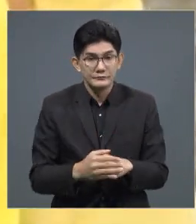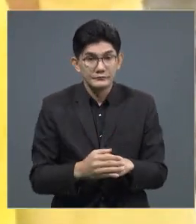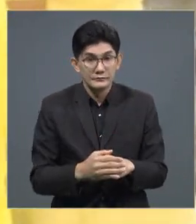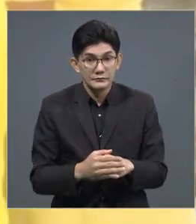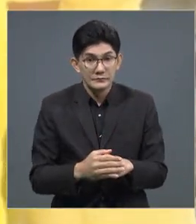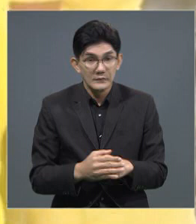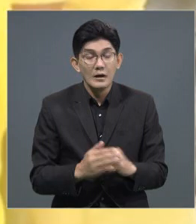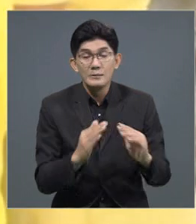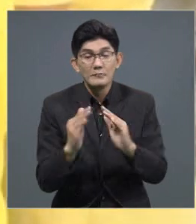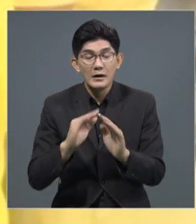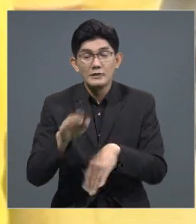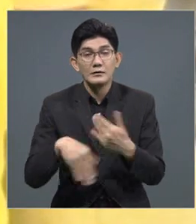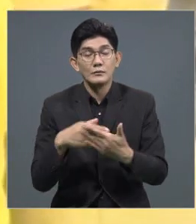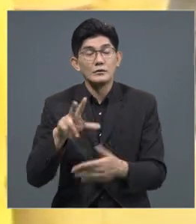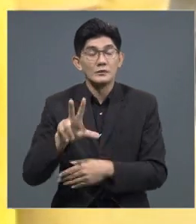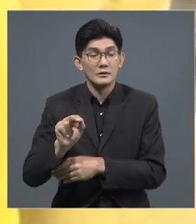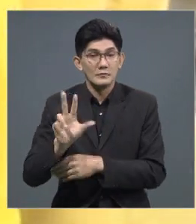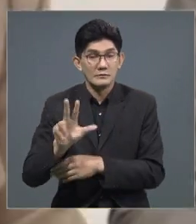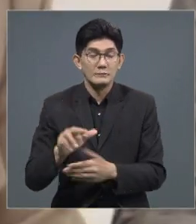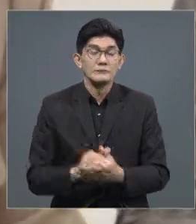33หลังค่ะ